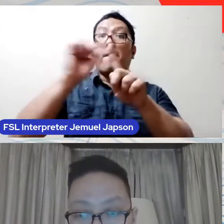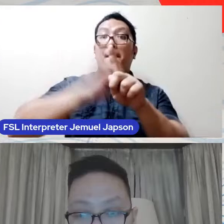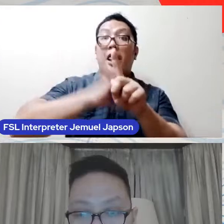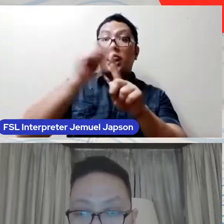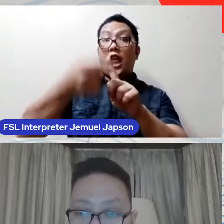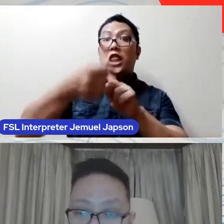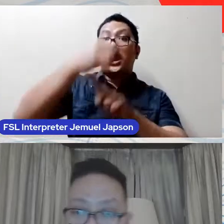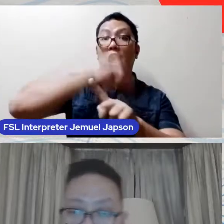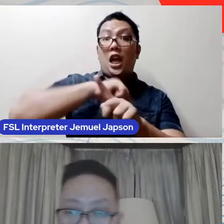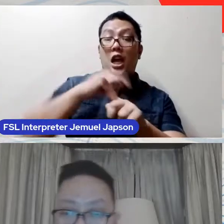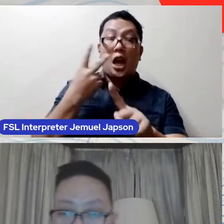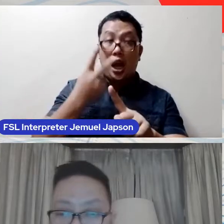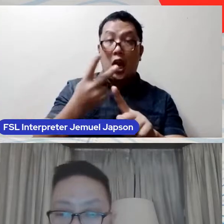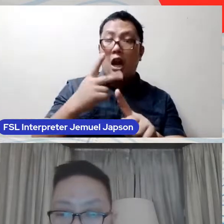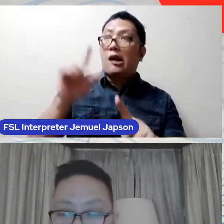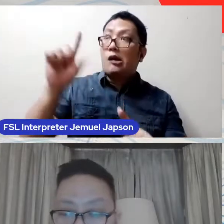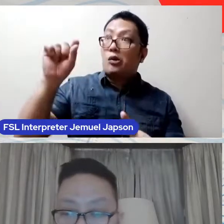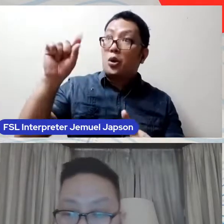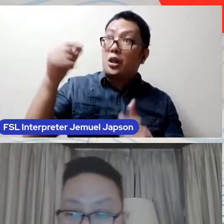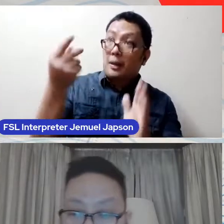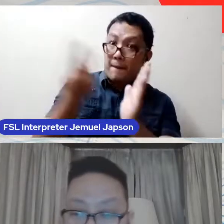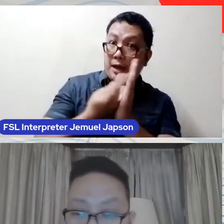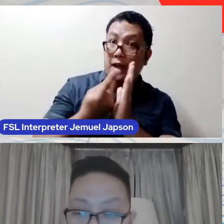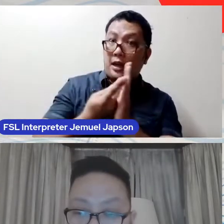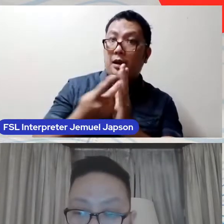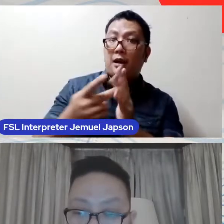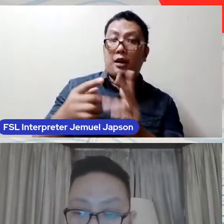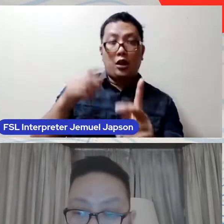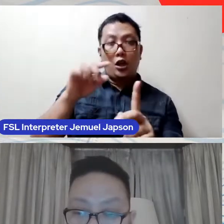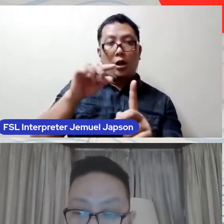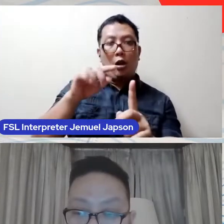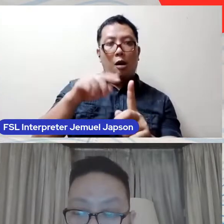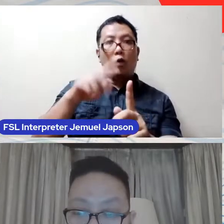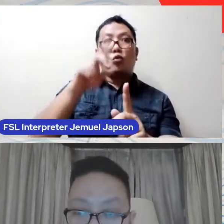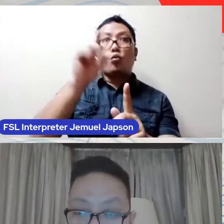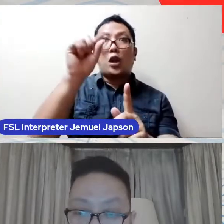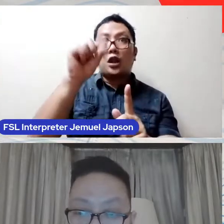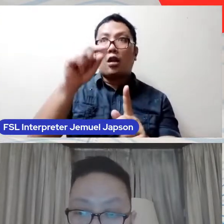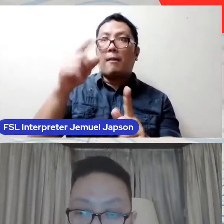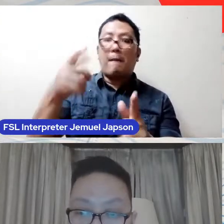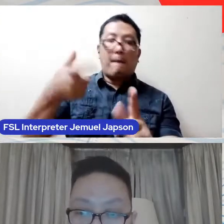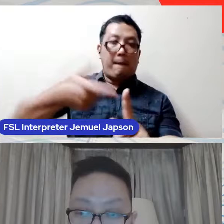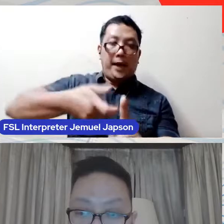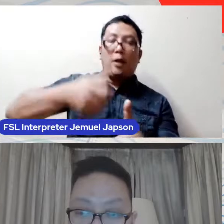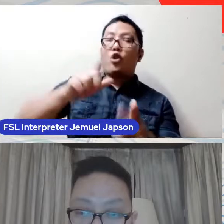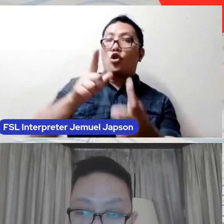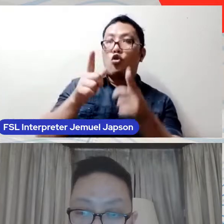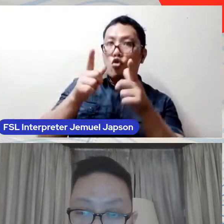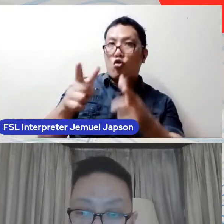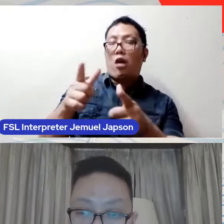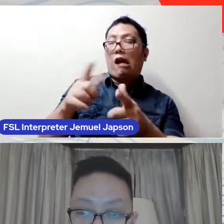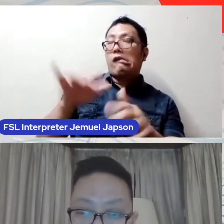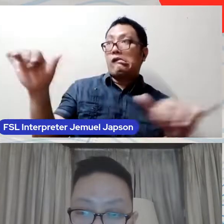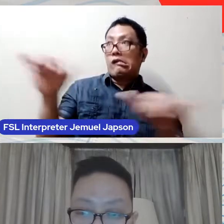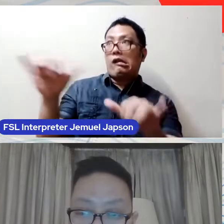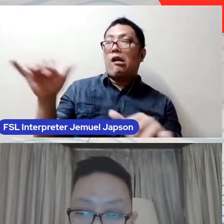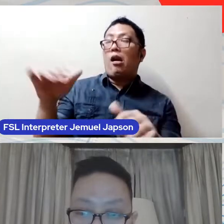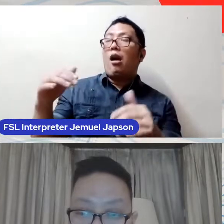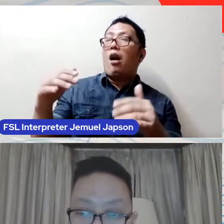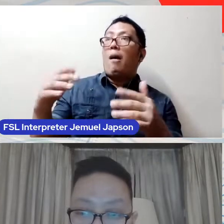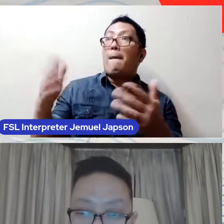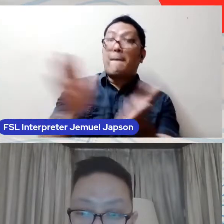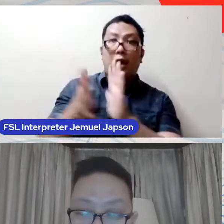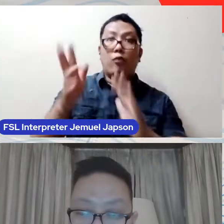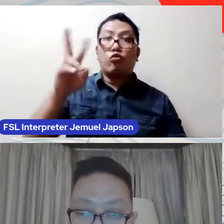pagkakita mo 20 pesos, pagka barel naging 200. So, diba, parang you actually look at the equipment. If it's following